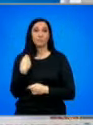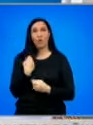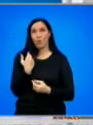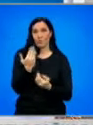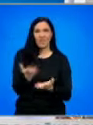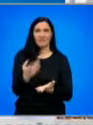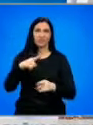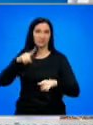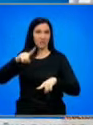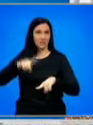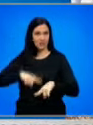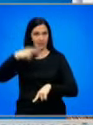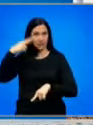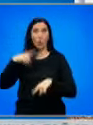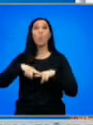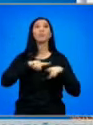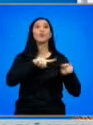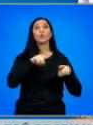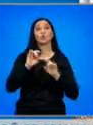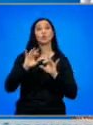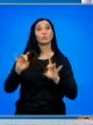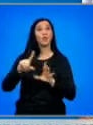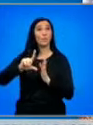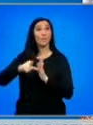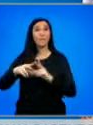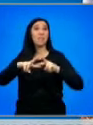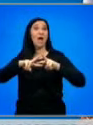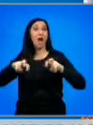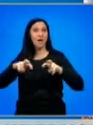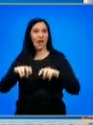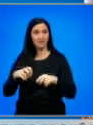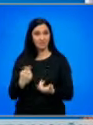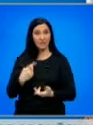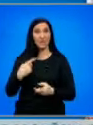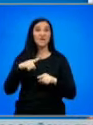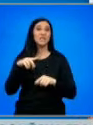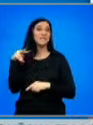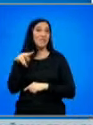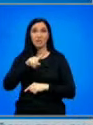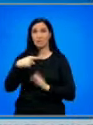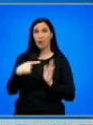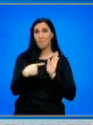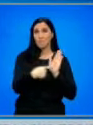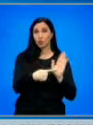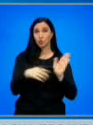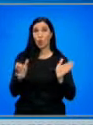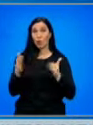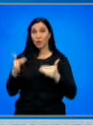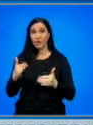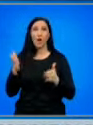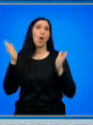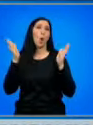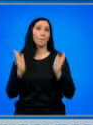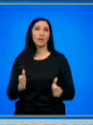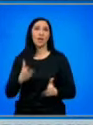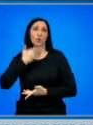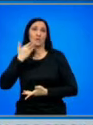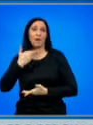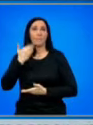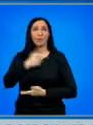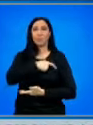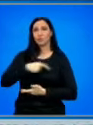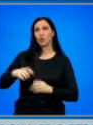на съд. От прокуратурата съобщиха, че по време на разпита свидетелят не е посочил конкретика и определил изказванията си пред Националното радио